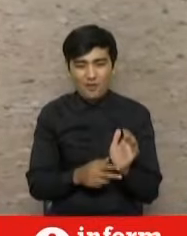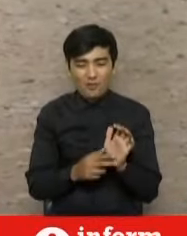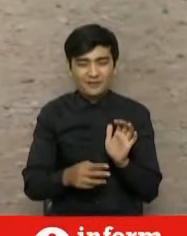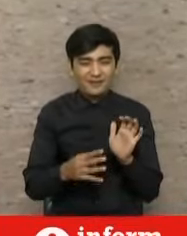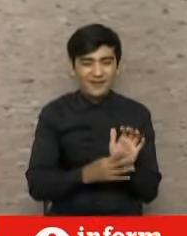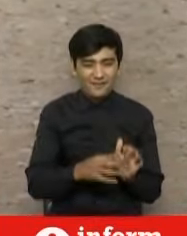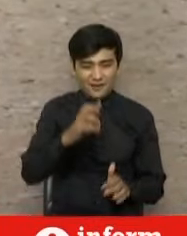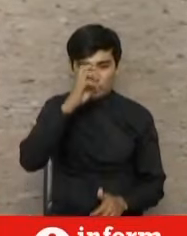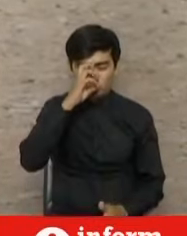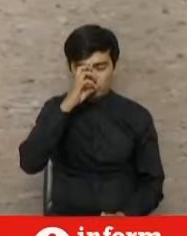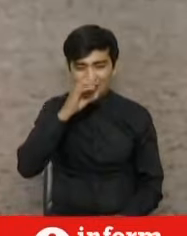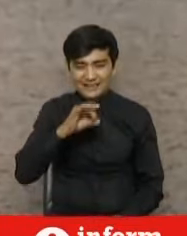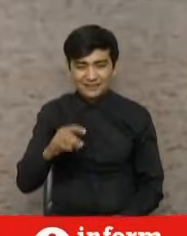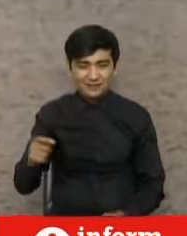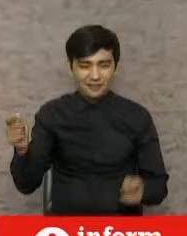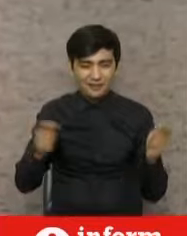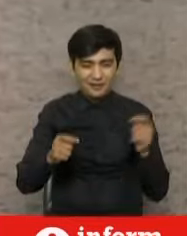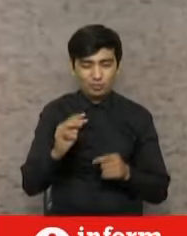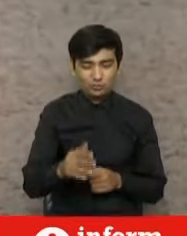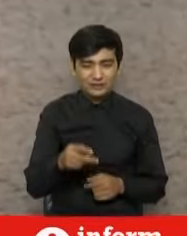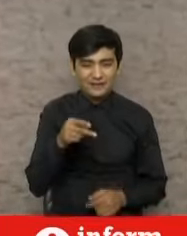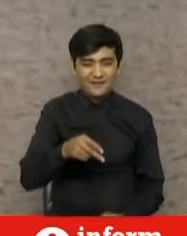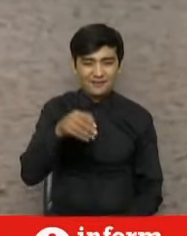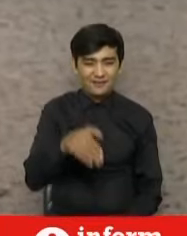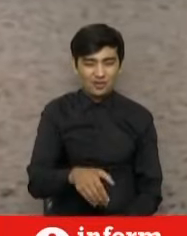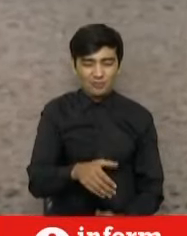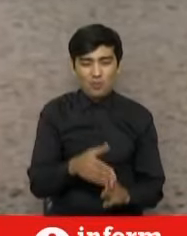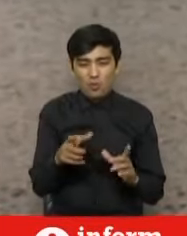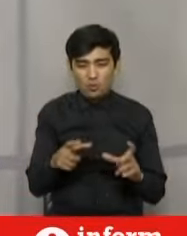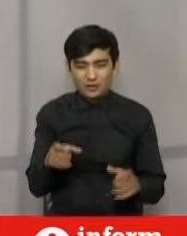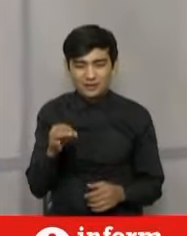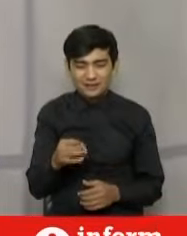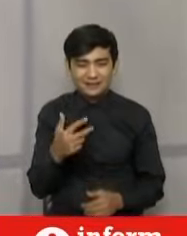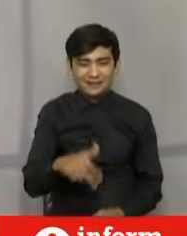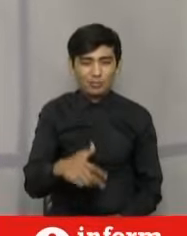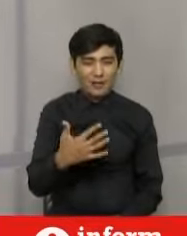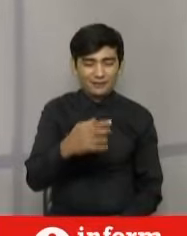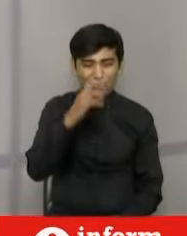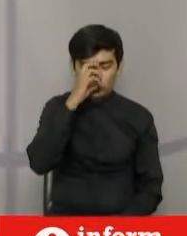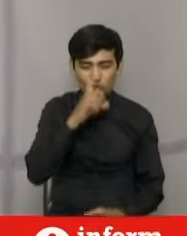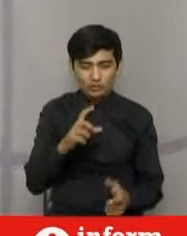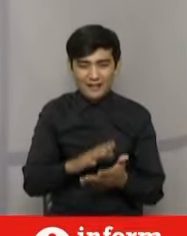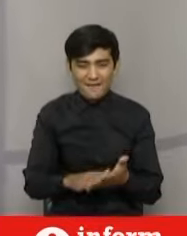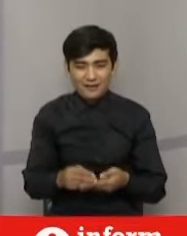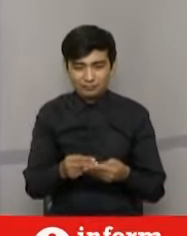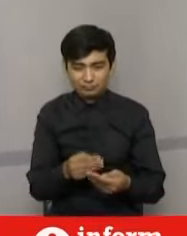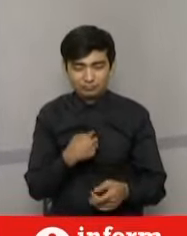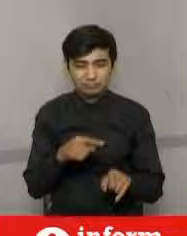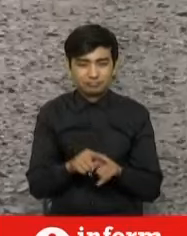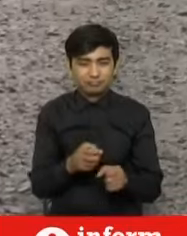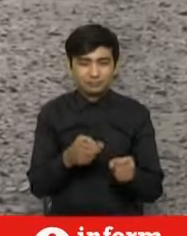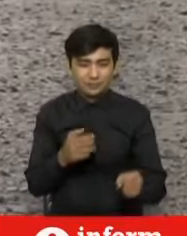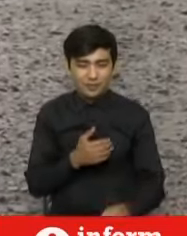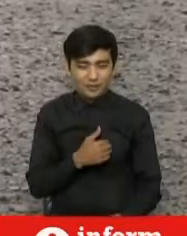астам спортшы қатысқалы отыр. Соның ішінде садақ ату сайысында бақ сынауға 35 мемлекеттің өкілі өтініш жіберген екен. Жалпы дүниежүзілік